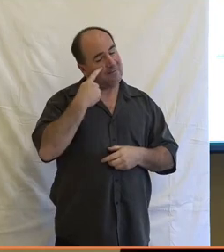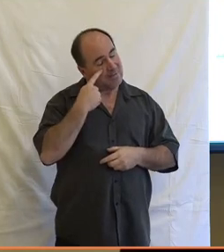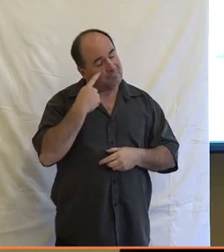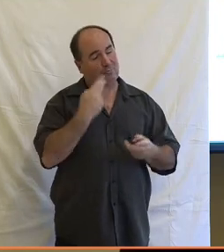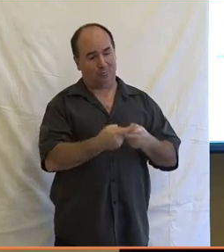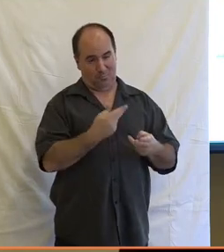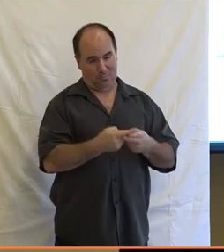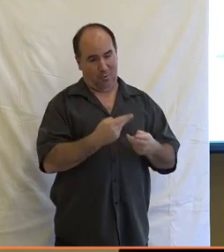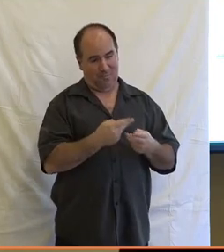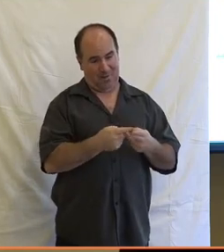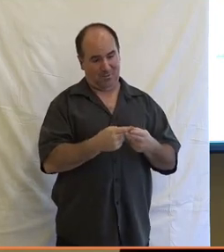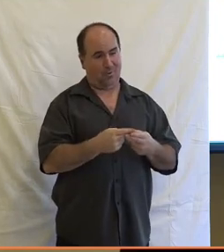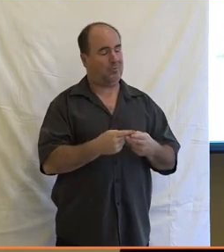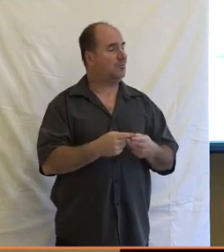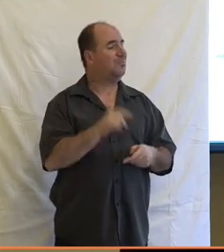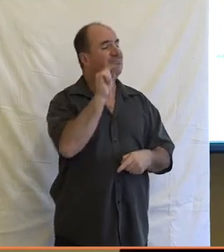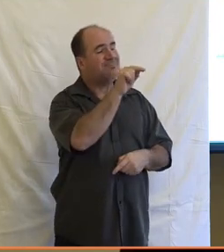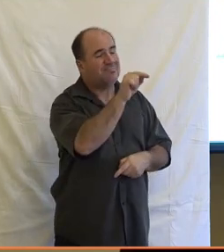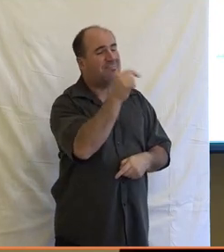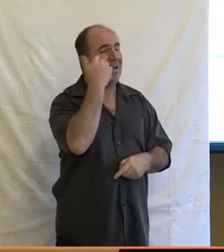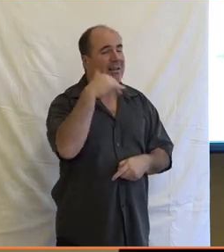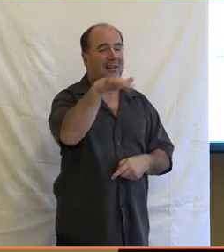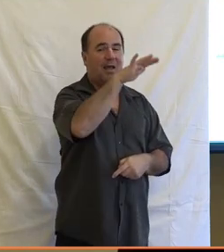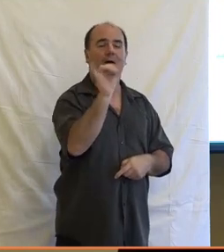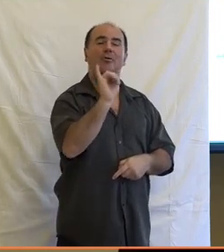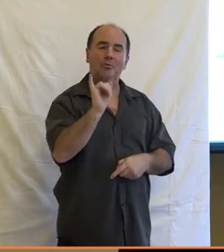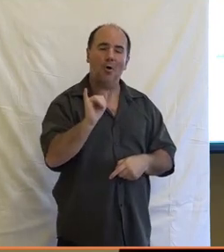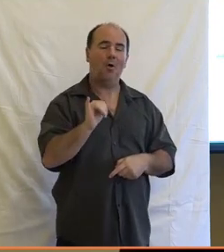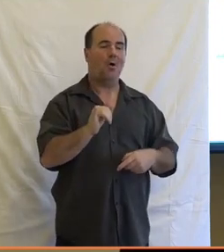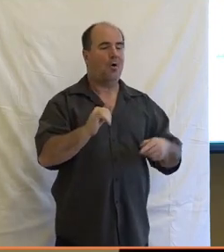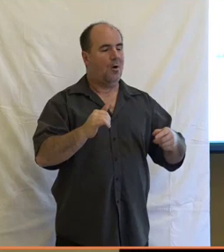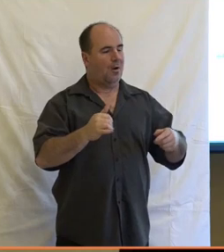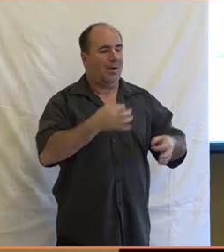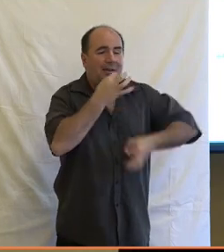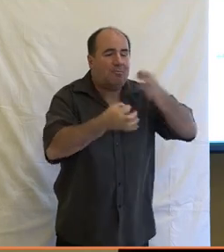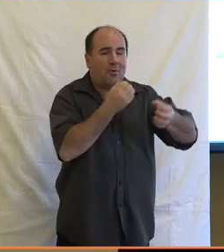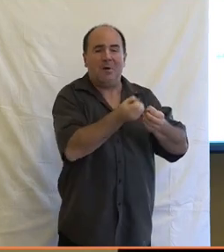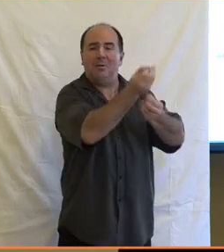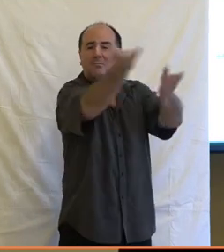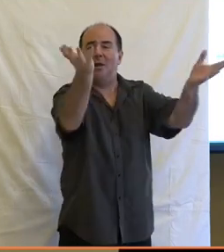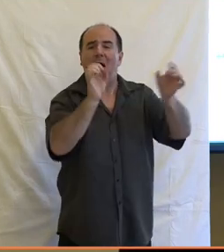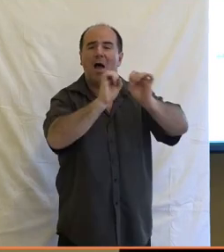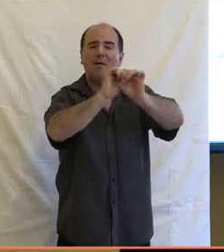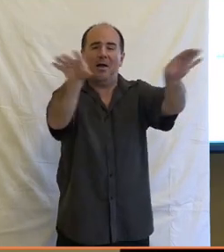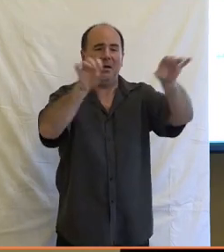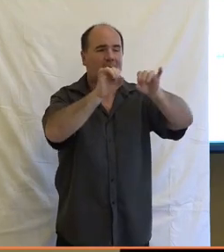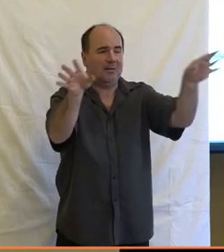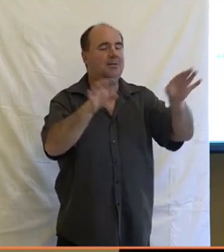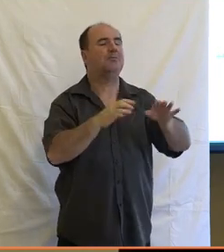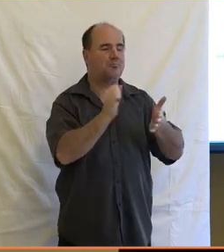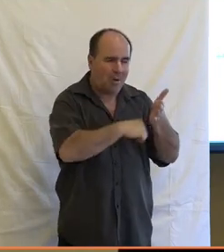zodpovědnosti u těch, kdo o těch technologiích referují, ať jsou to novináři, ať jsou to specialisté, ať jsou